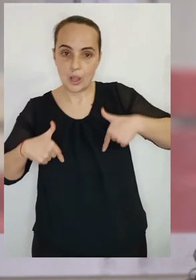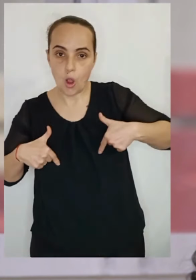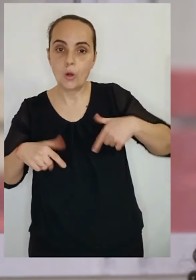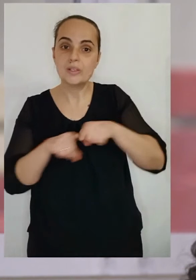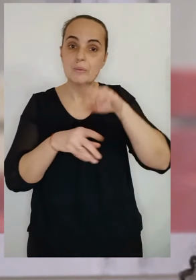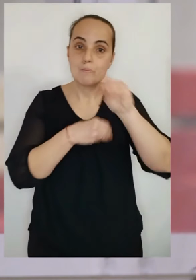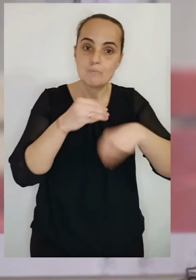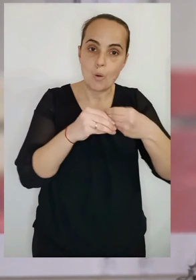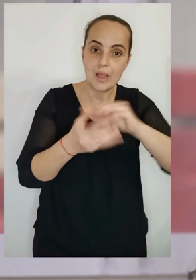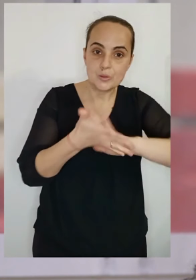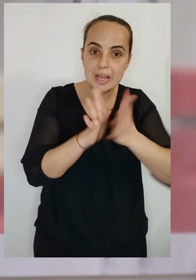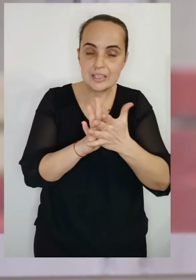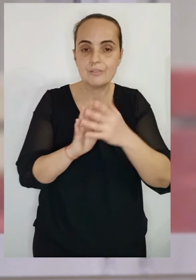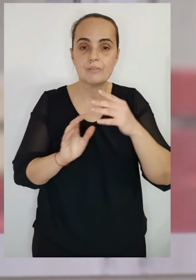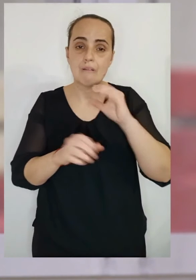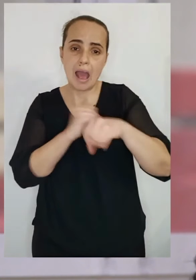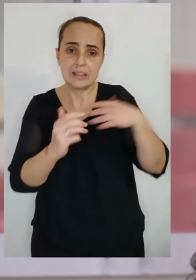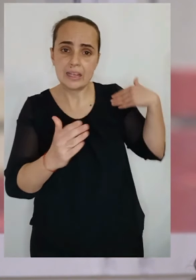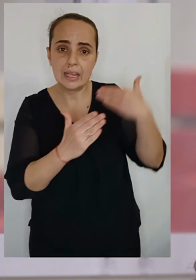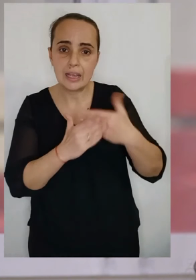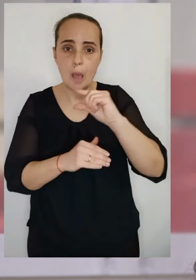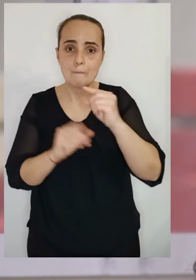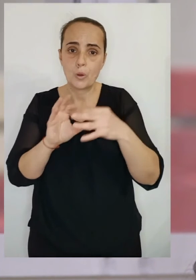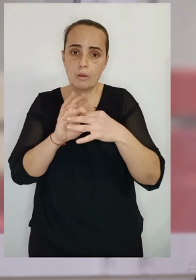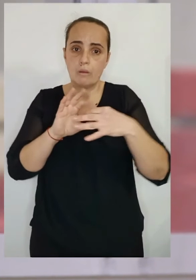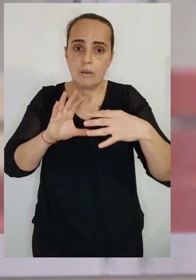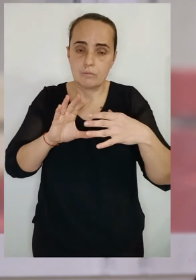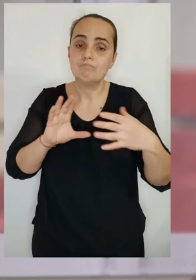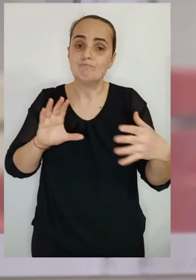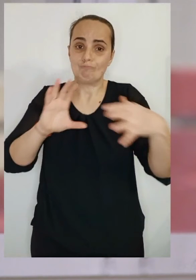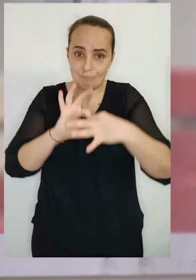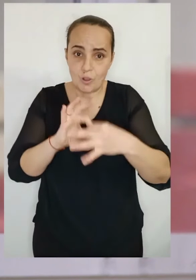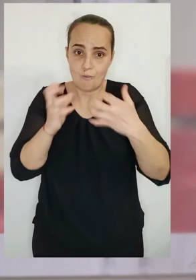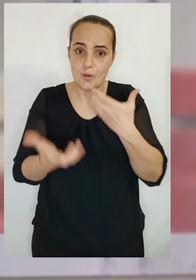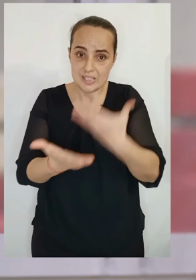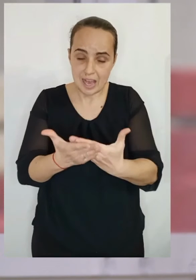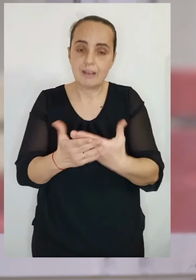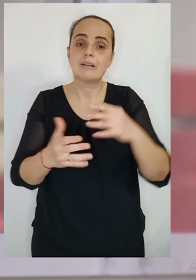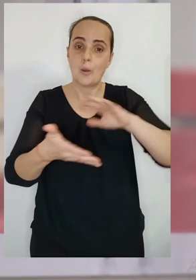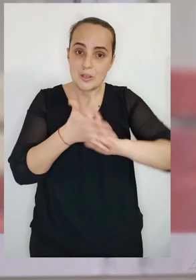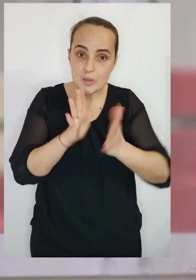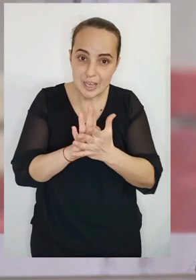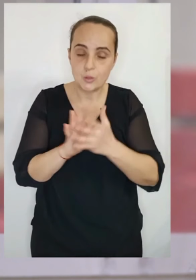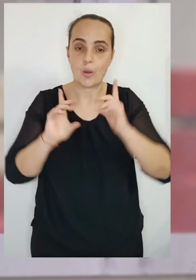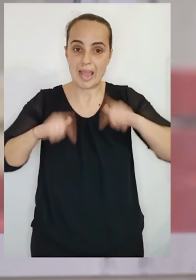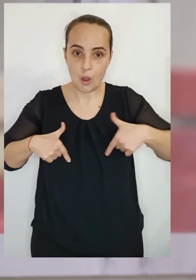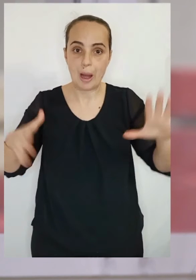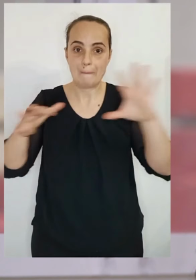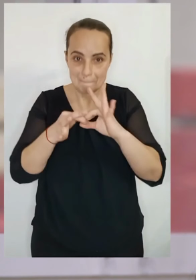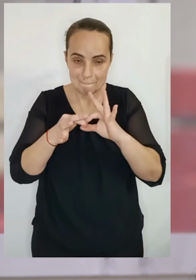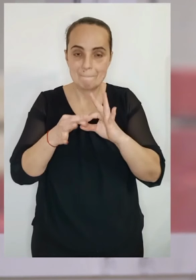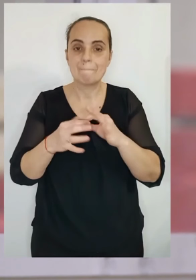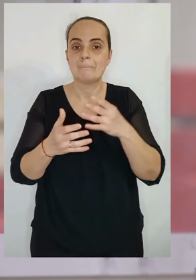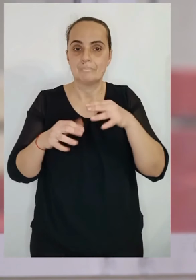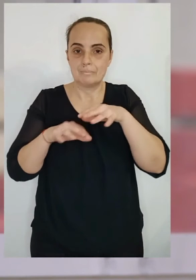monde associatif, qui a été un peu rompu ces dernières années dans le cadre scolaire, d'essayer de rentrer effectivement le tissu associatif et